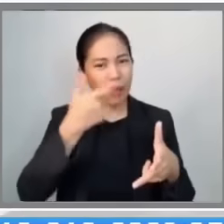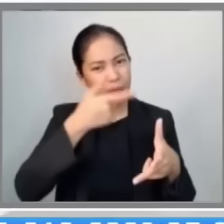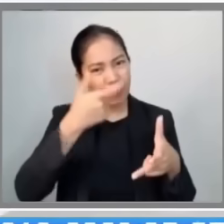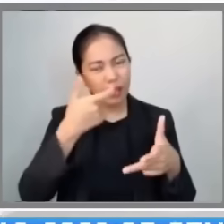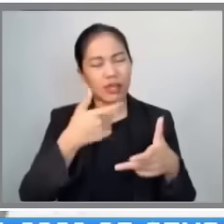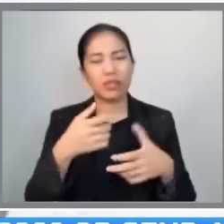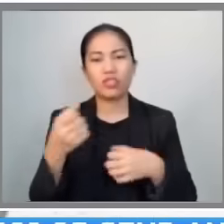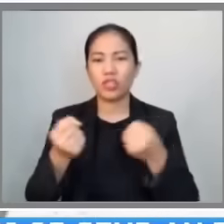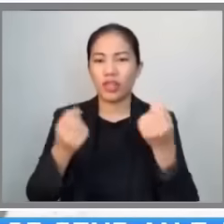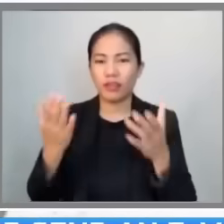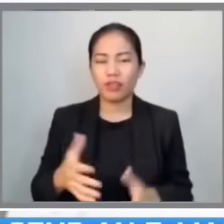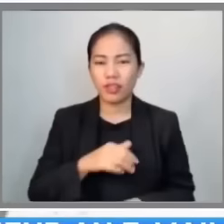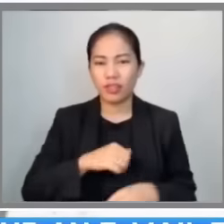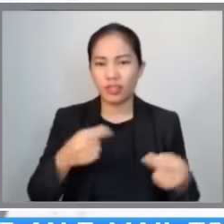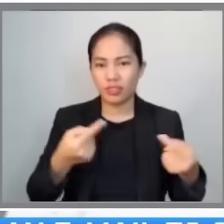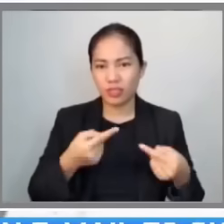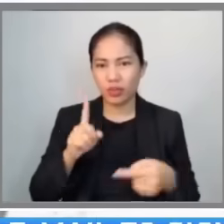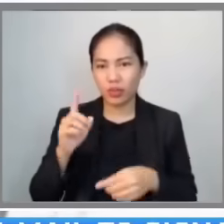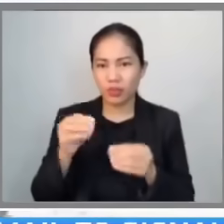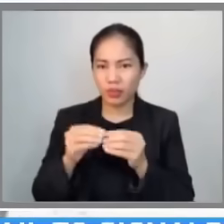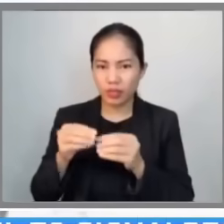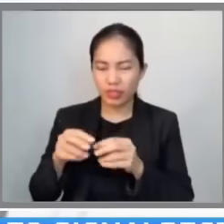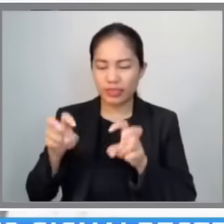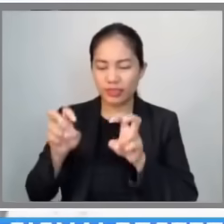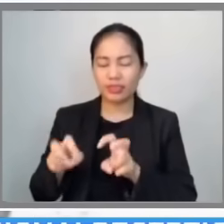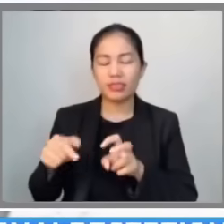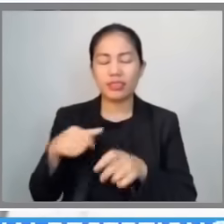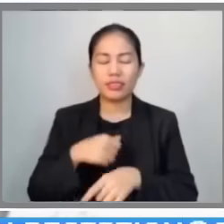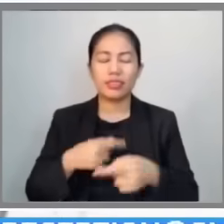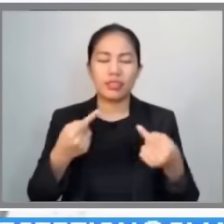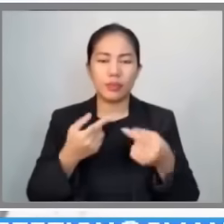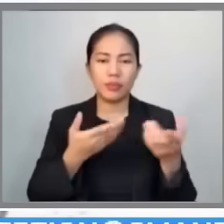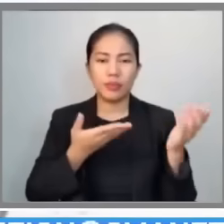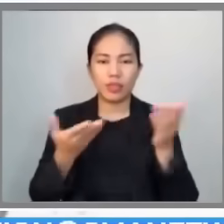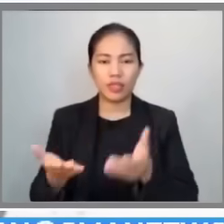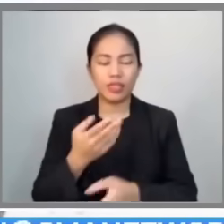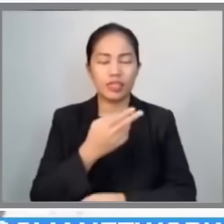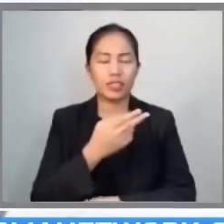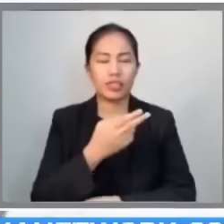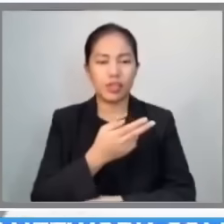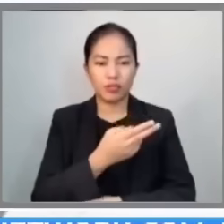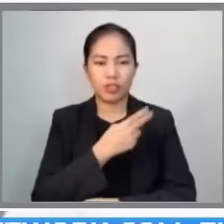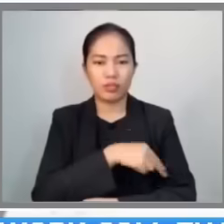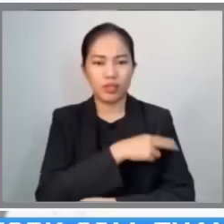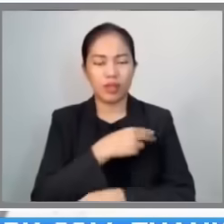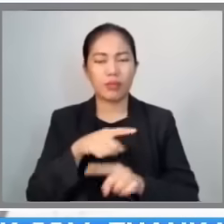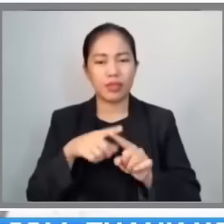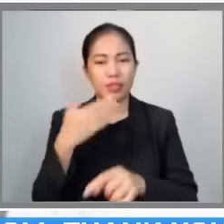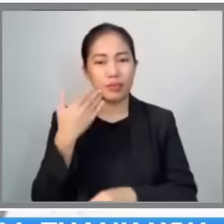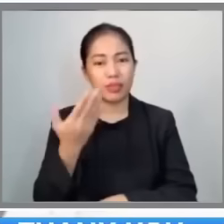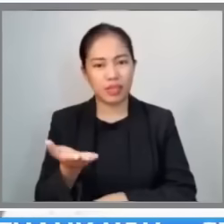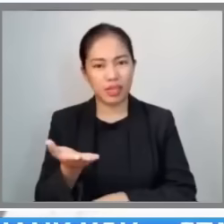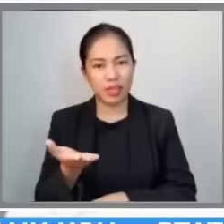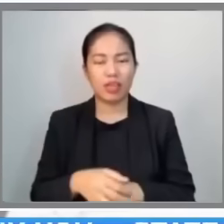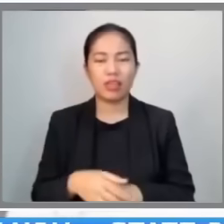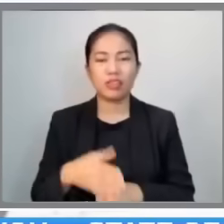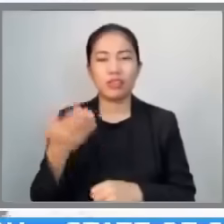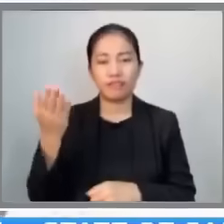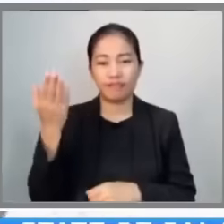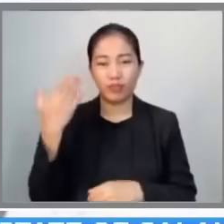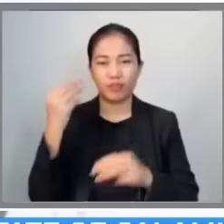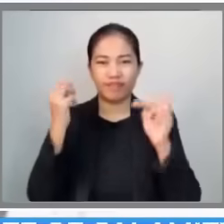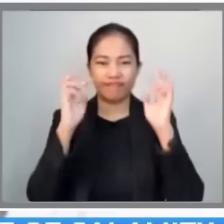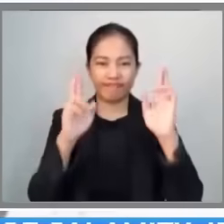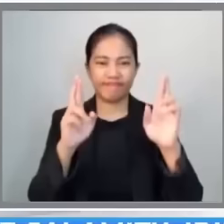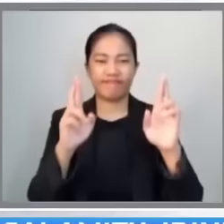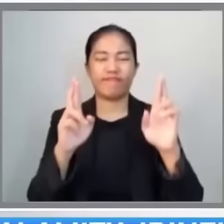isa pang pasahero. Agad po silang dinala sa ospital pero idiniklarang dead on arrival ang dating alkalde. Ayon sa pulisya, isa sa